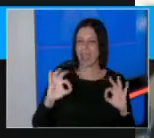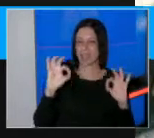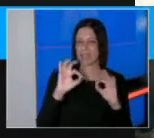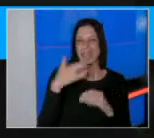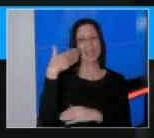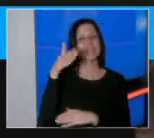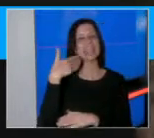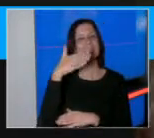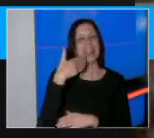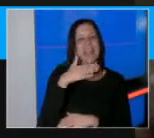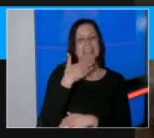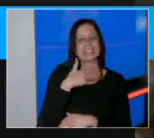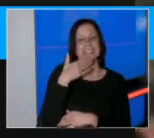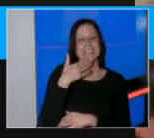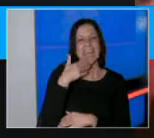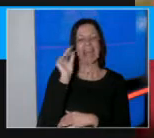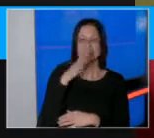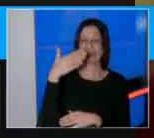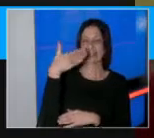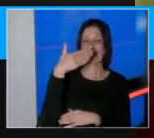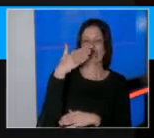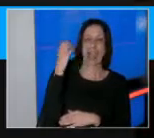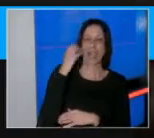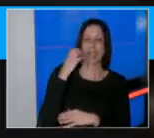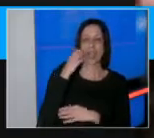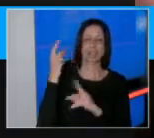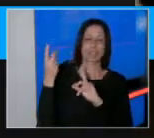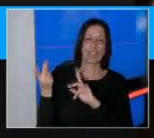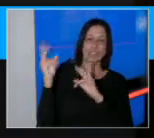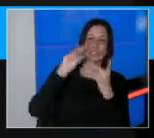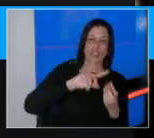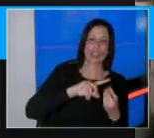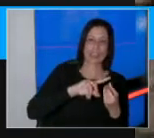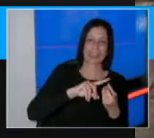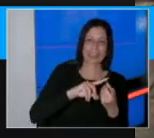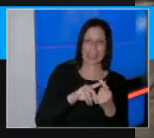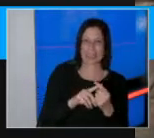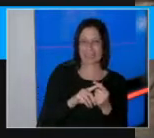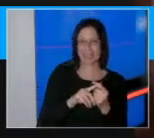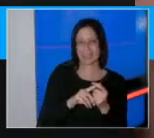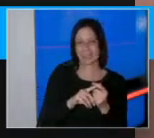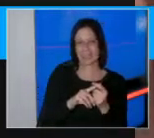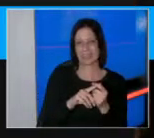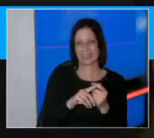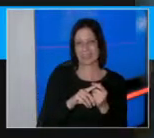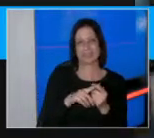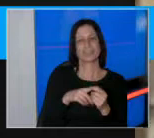דגלי ישראל ודגלי האמירויות מהצד השני, בידיים של הילדים.